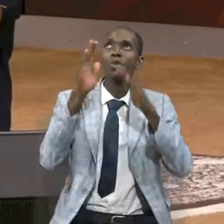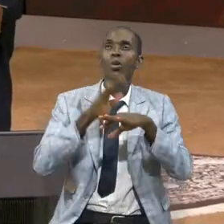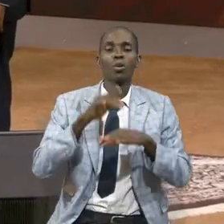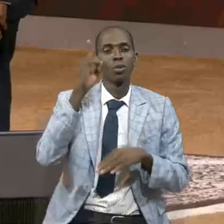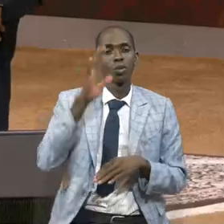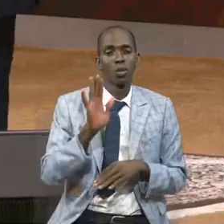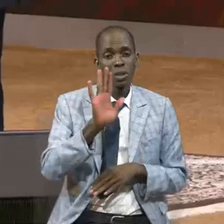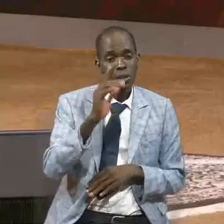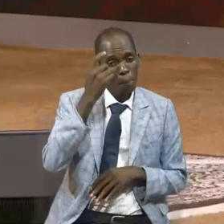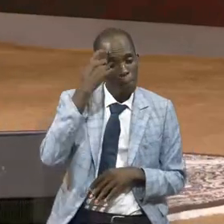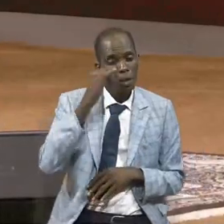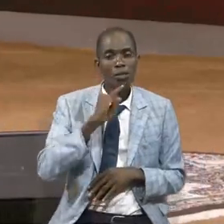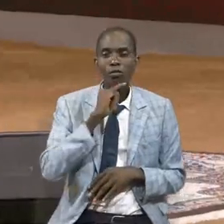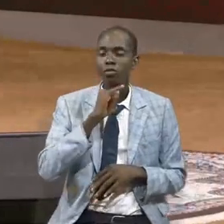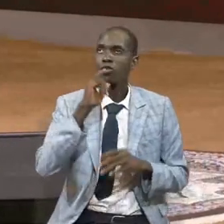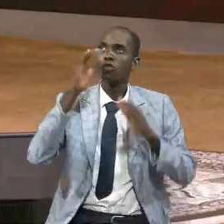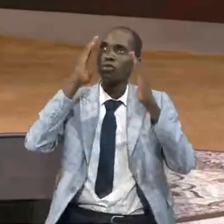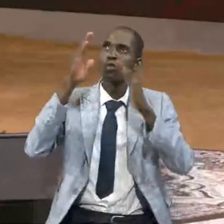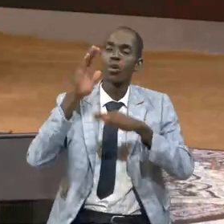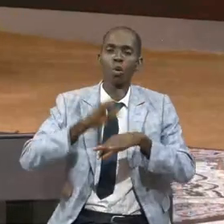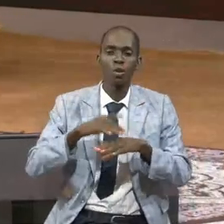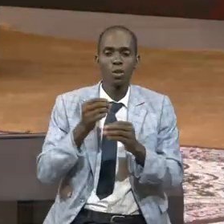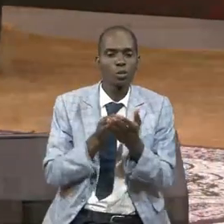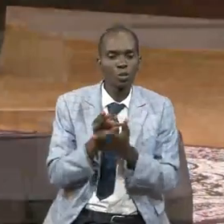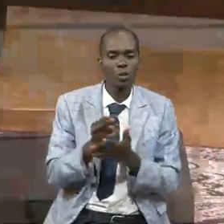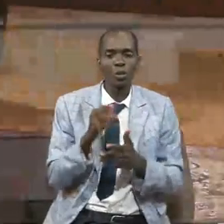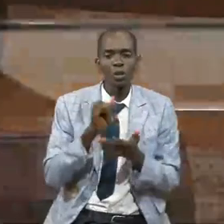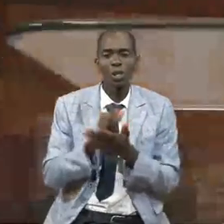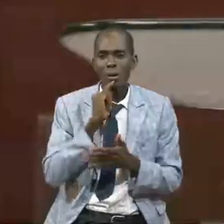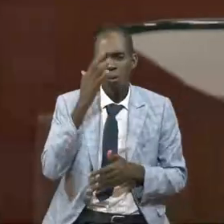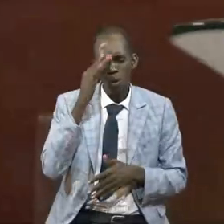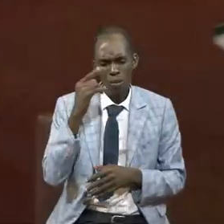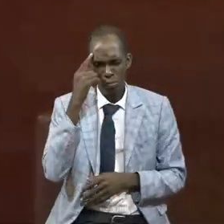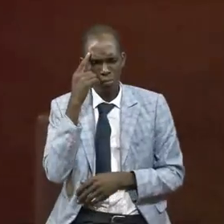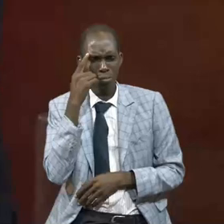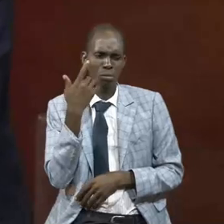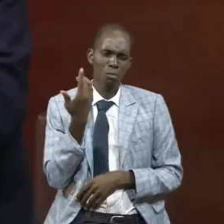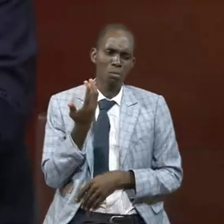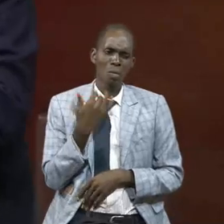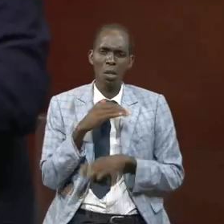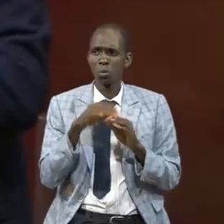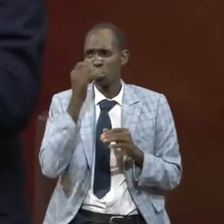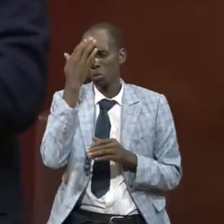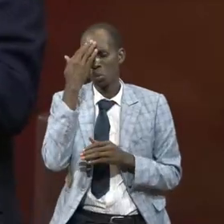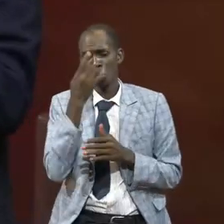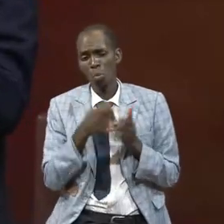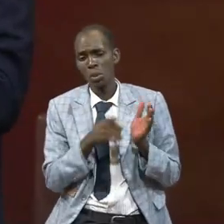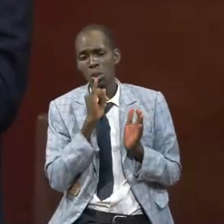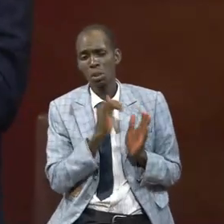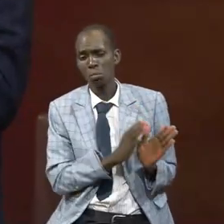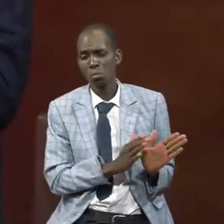Dieu, leur esprit n'est pas sur la parole, n'est pas sur la vérité. Chaque fois, ils pensent, qu'est-ce qu'ils planifient contre moi?